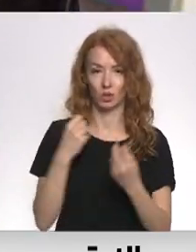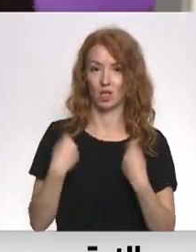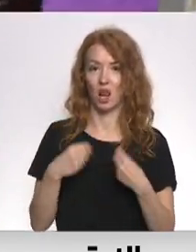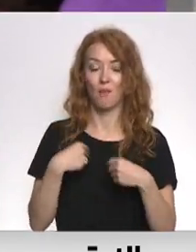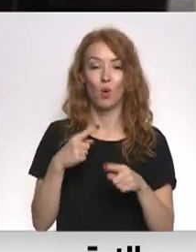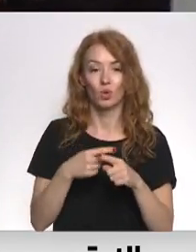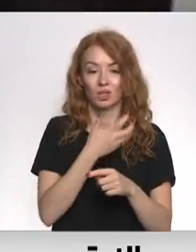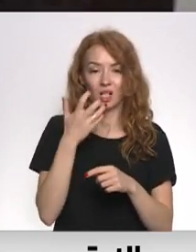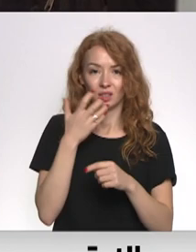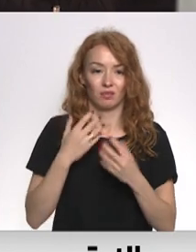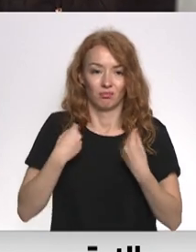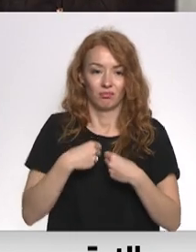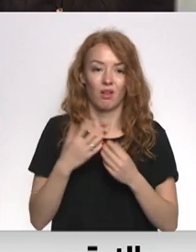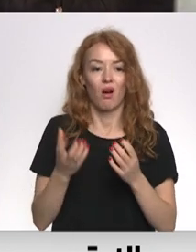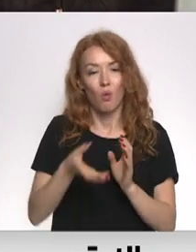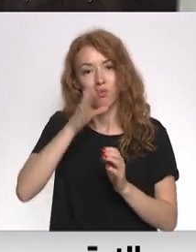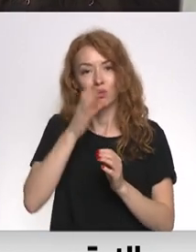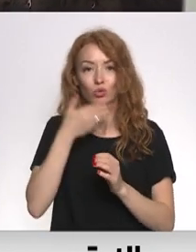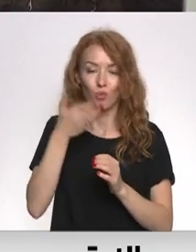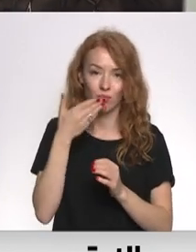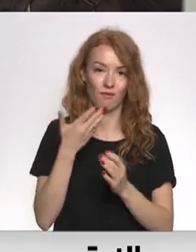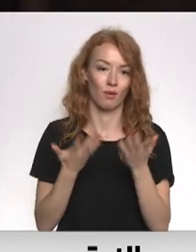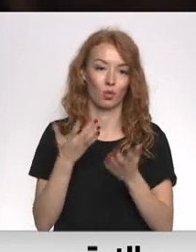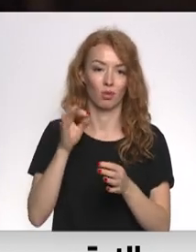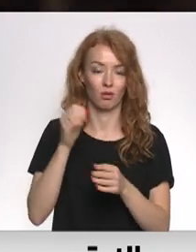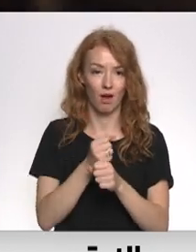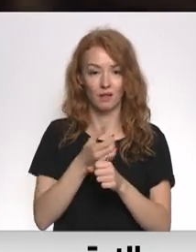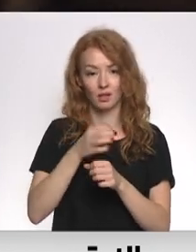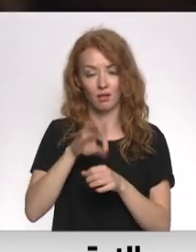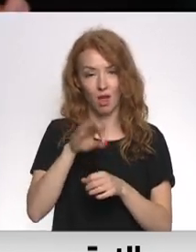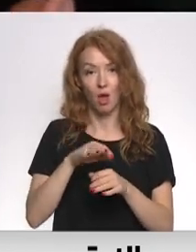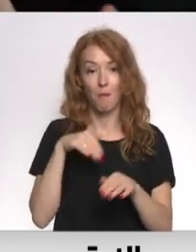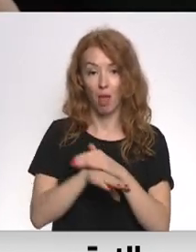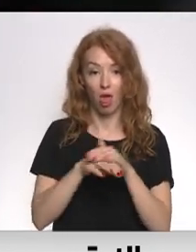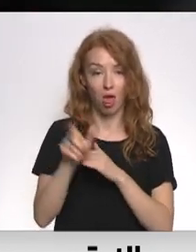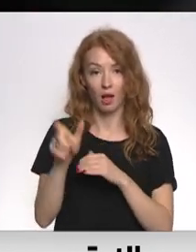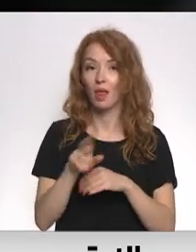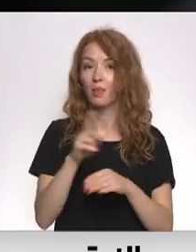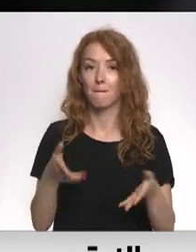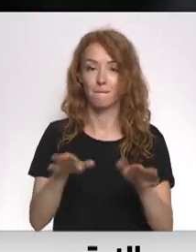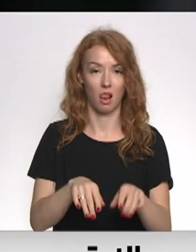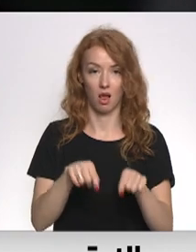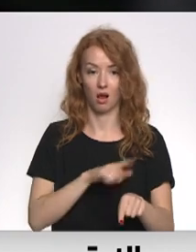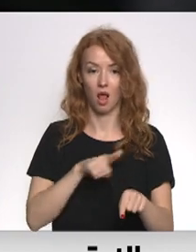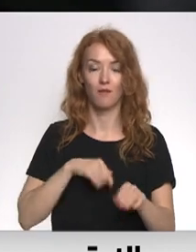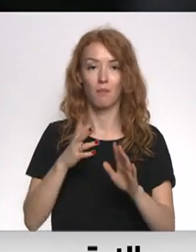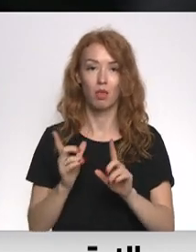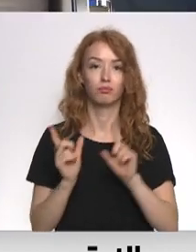drēbes un sasildīties ar kādu dzērienu vai zupu. Lielākā daļa šo bēgļu Latvijā nepaliek, bet dodas tālāk uz Poliju.